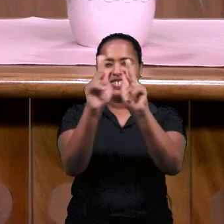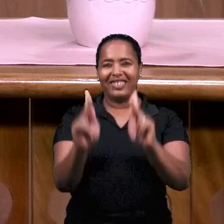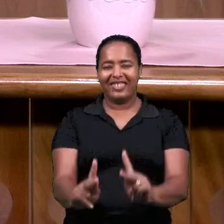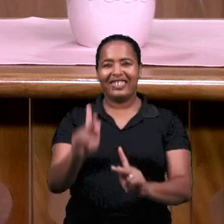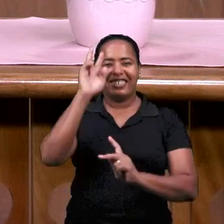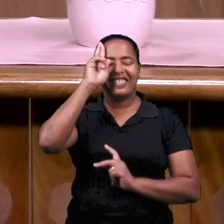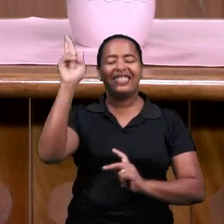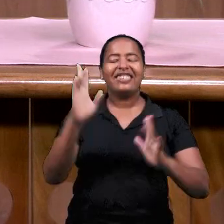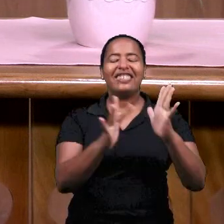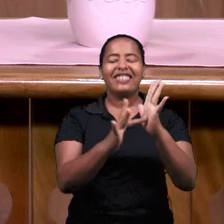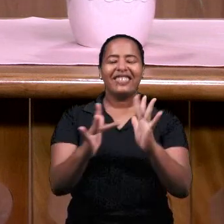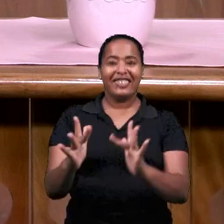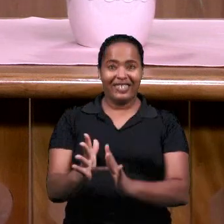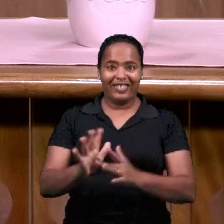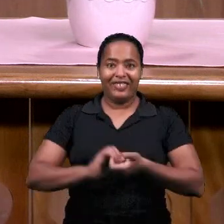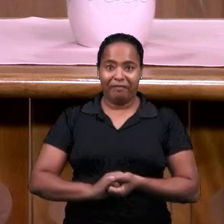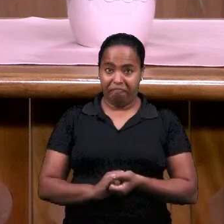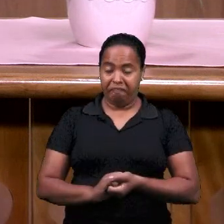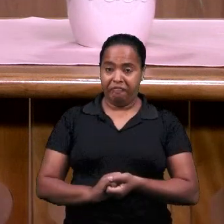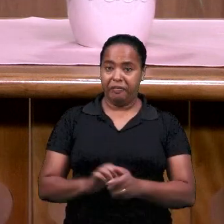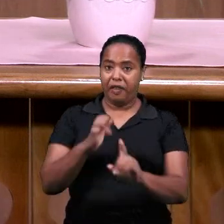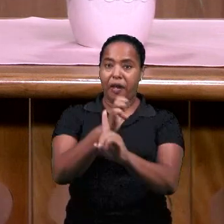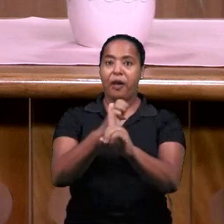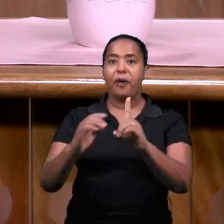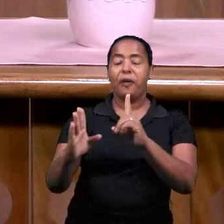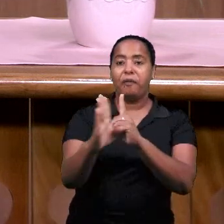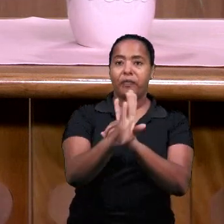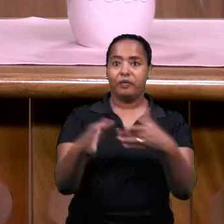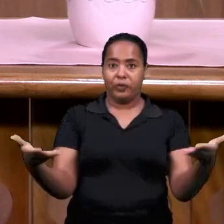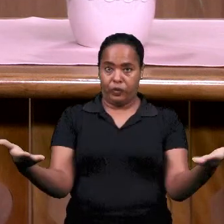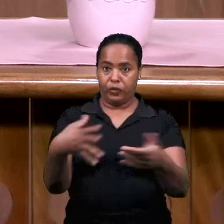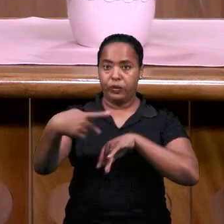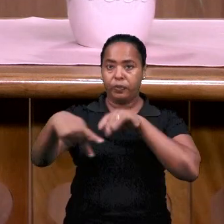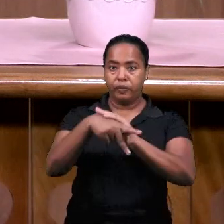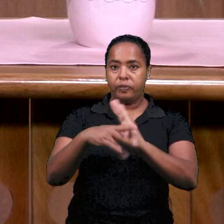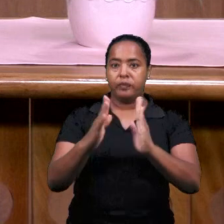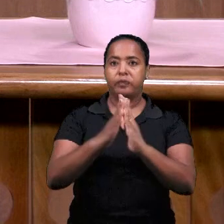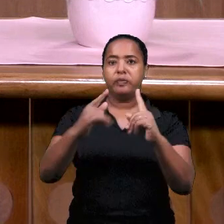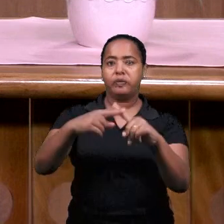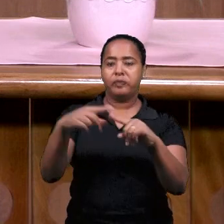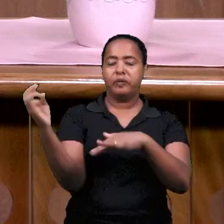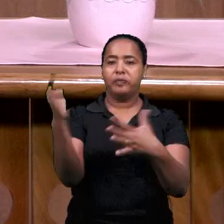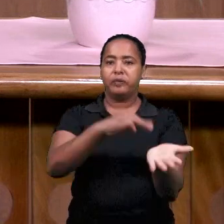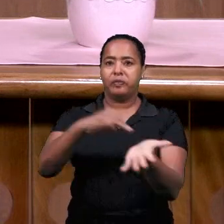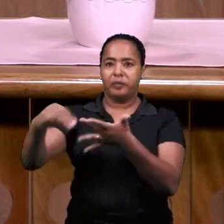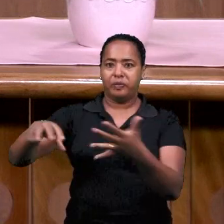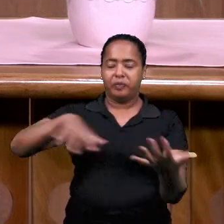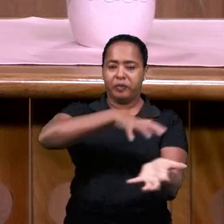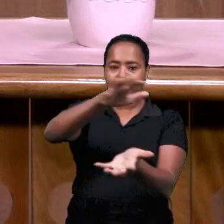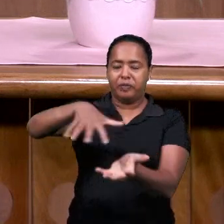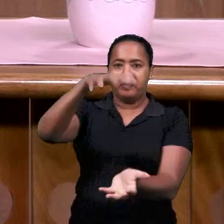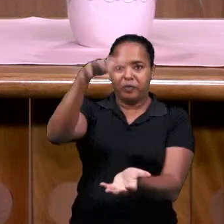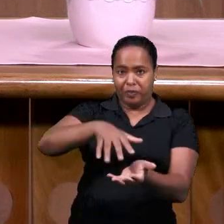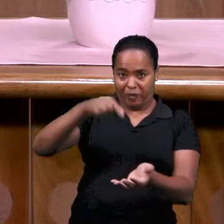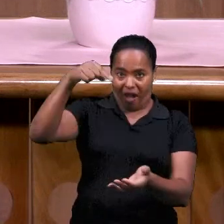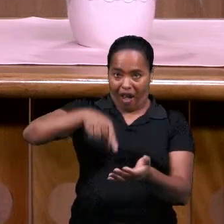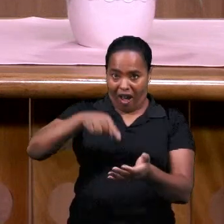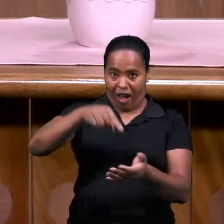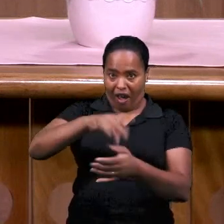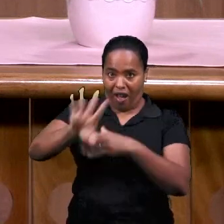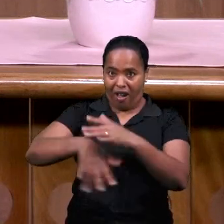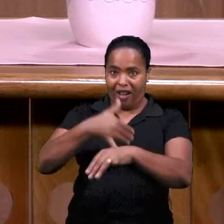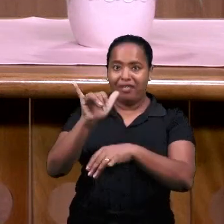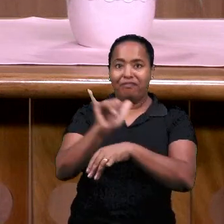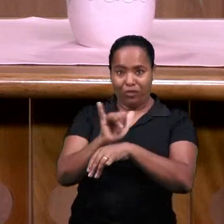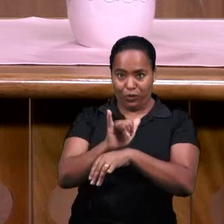Je salue à tous dans la paix du Seigneur Jésus. C'est l'école biblique dominicale de l'Église chrétienne Maranatha, transmise ici par